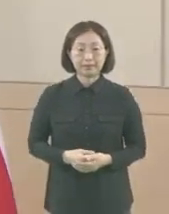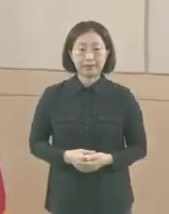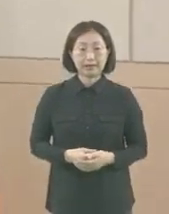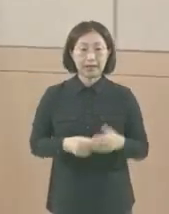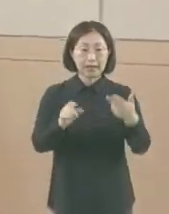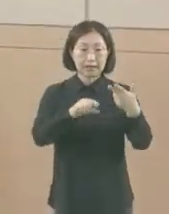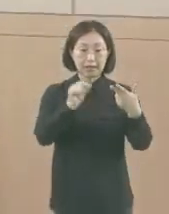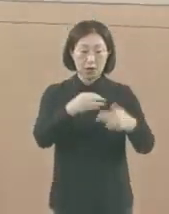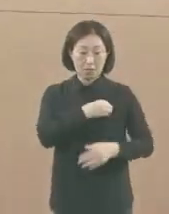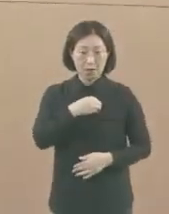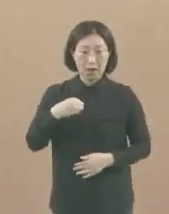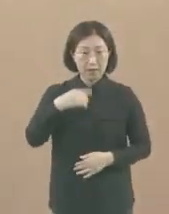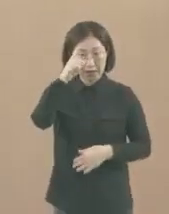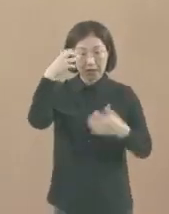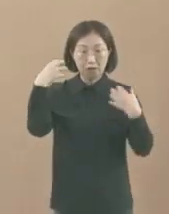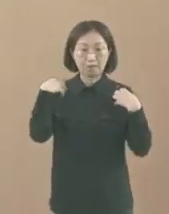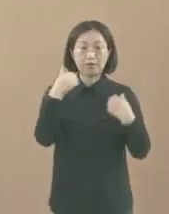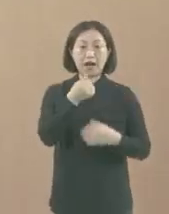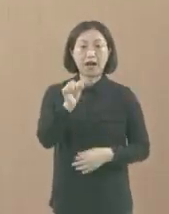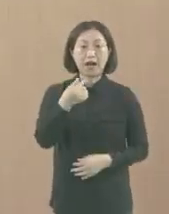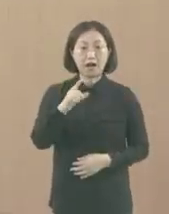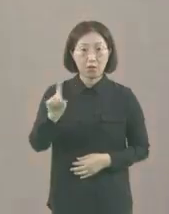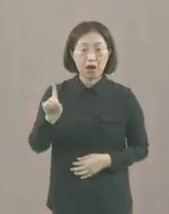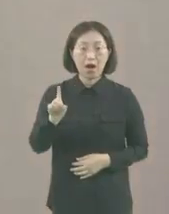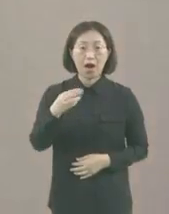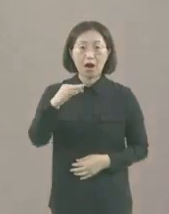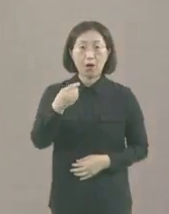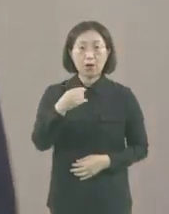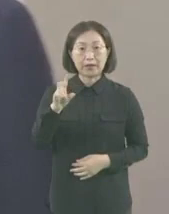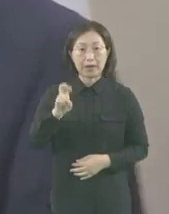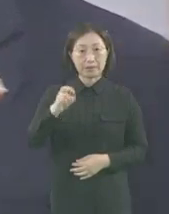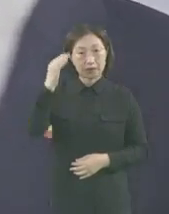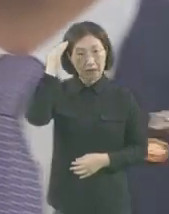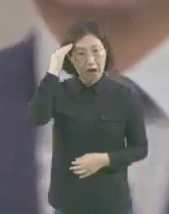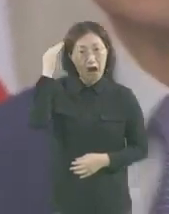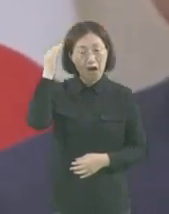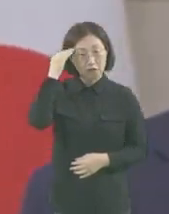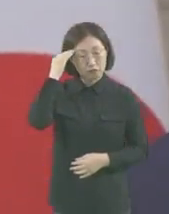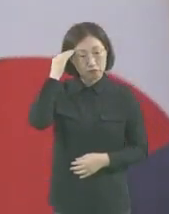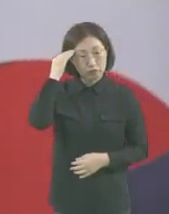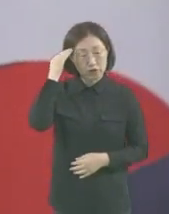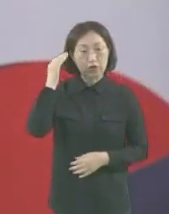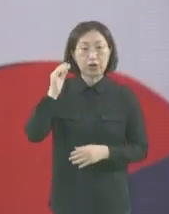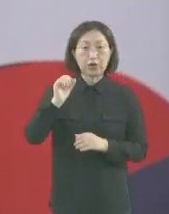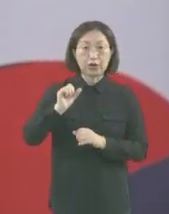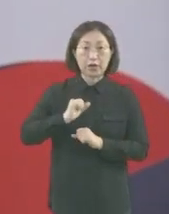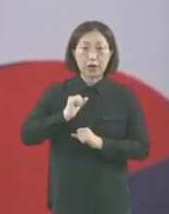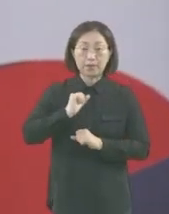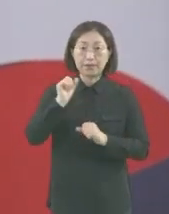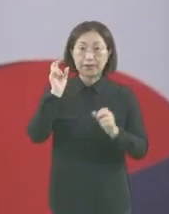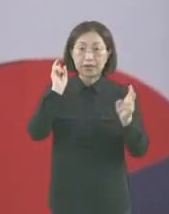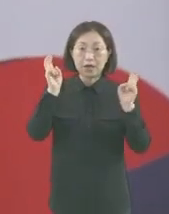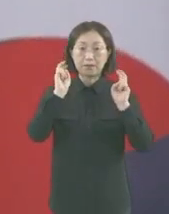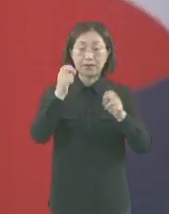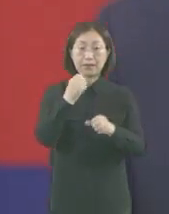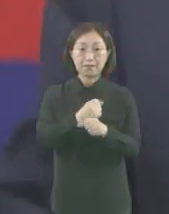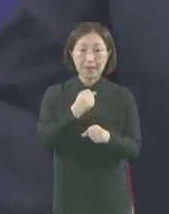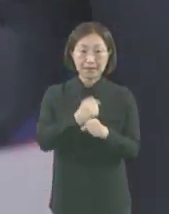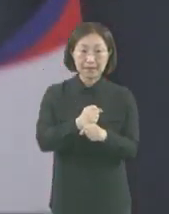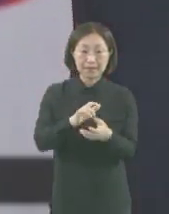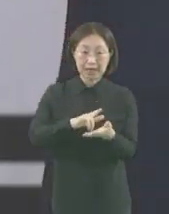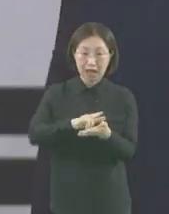지난달 폴란드 정부는 한화와 현대로템 등 국내 방산 기업들이 만든 K2 전차와 K9